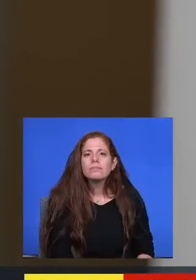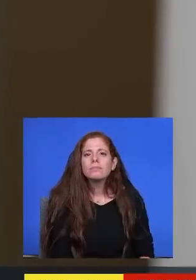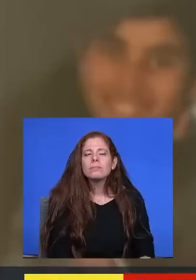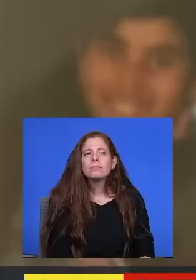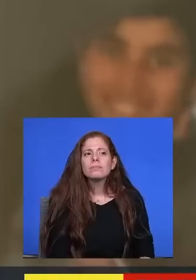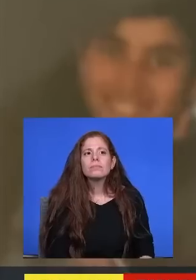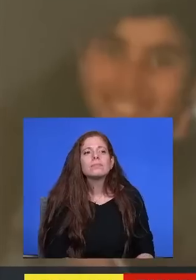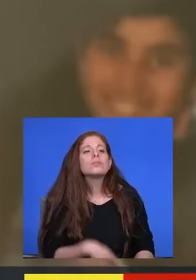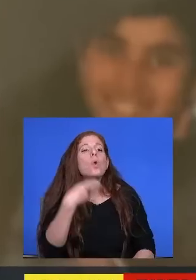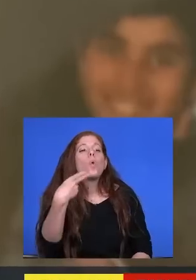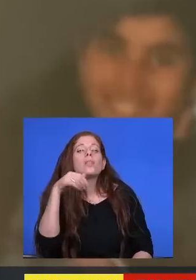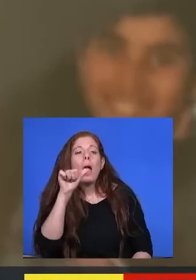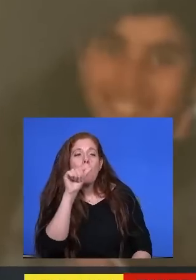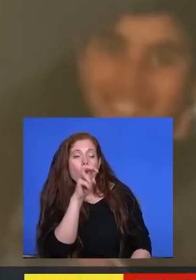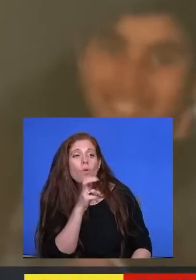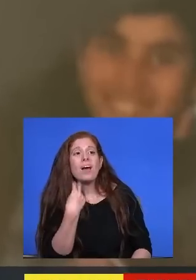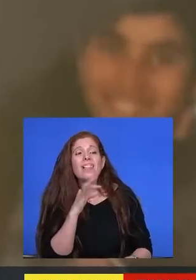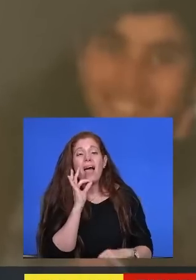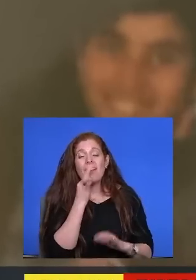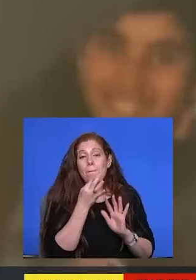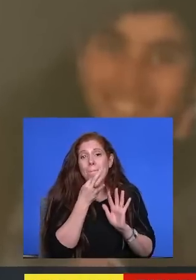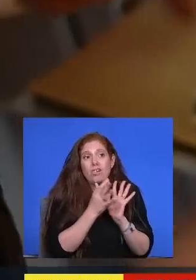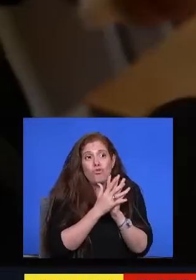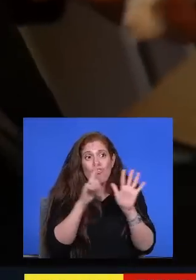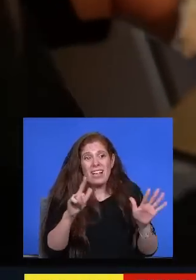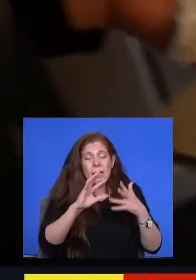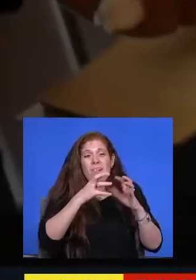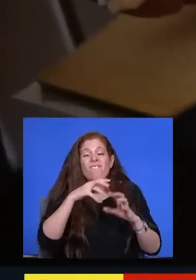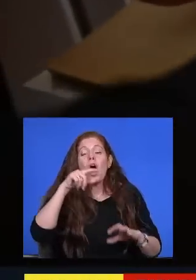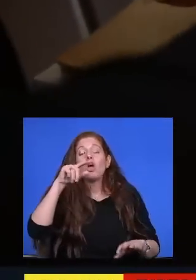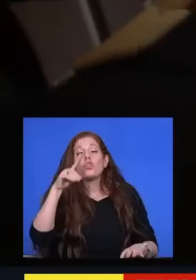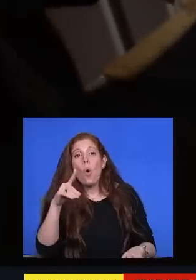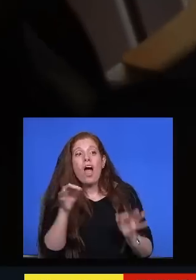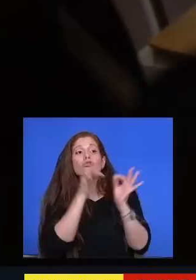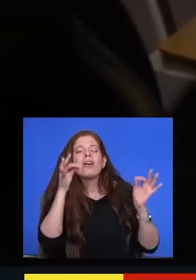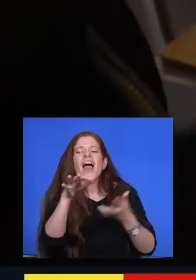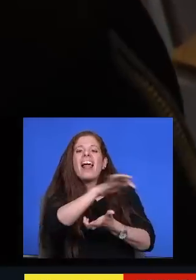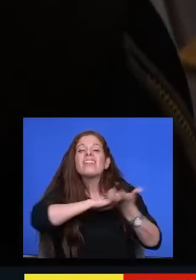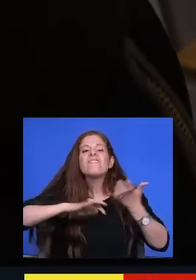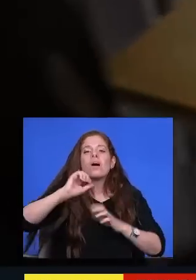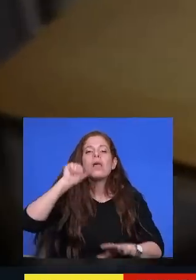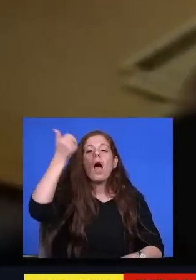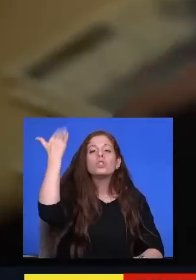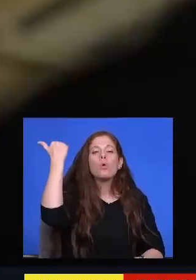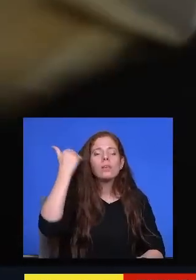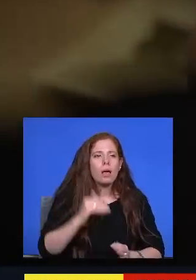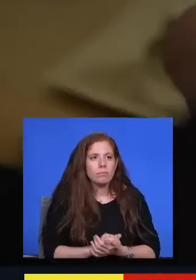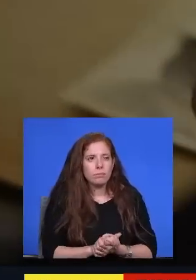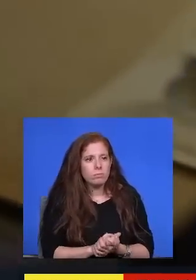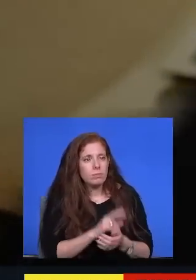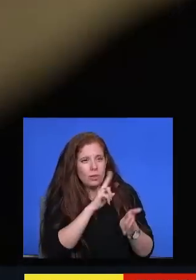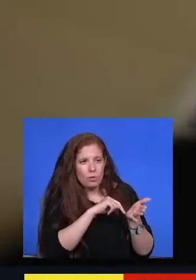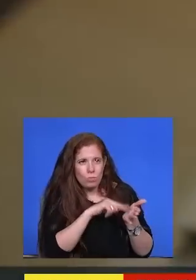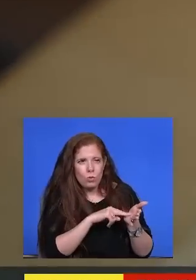هودة أبو أركوب هيتا نهارة بات 17 بخفر دورة كشيخلة الانتفادة الرشونة هاي إمي